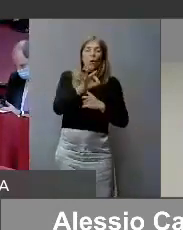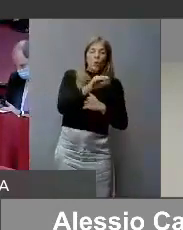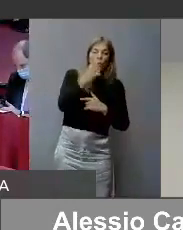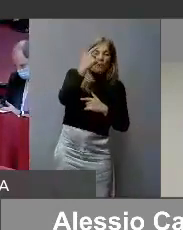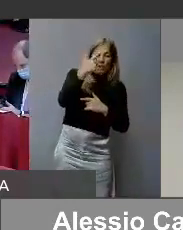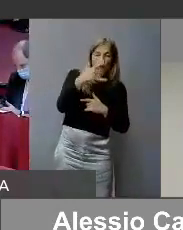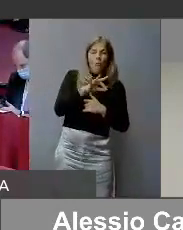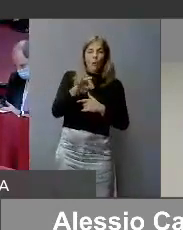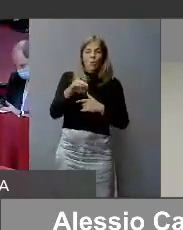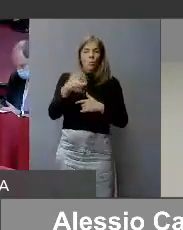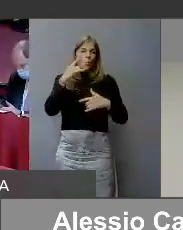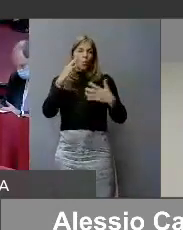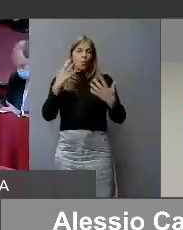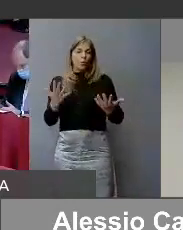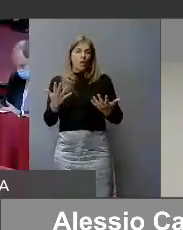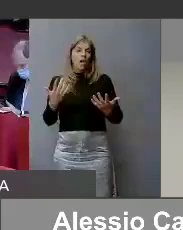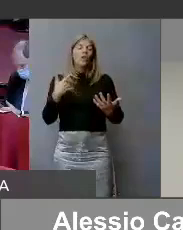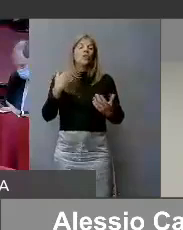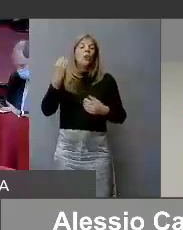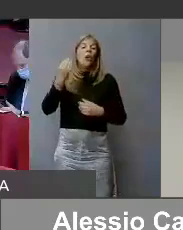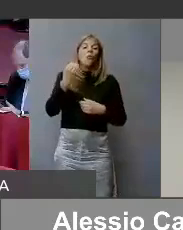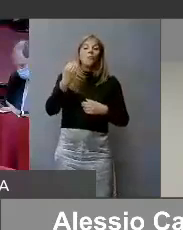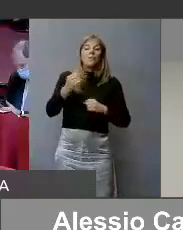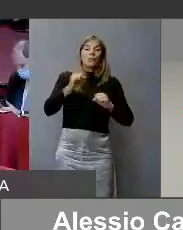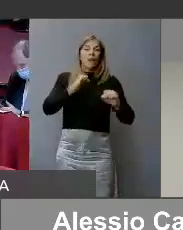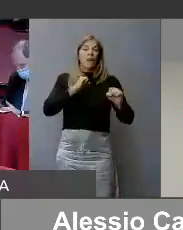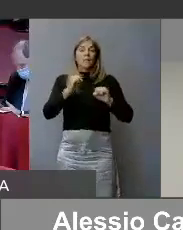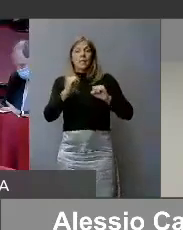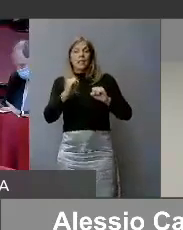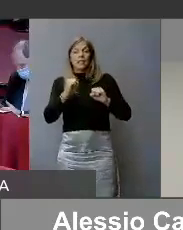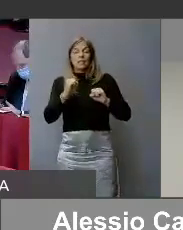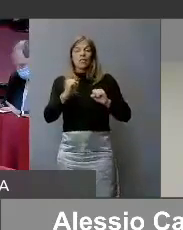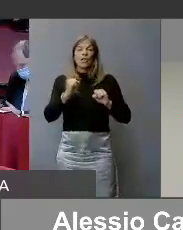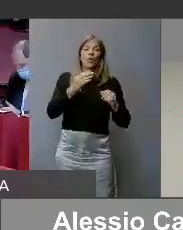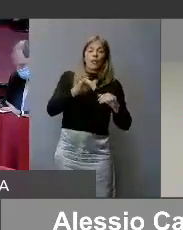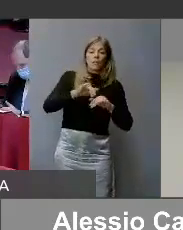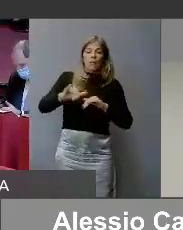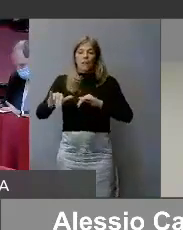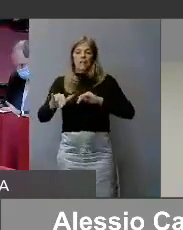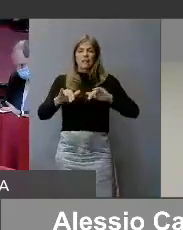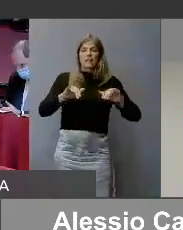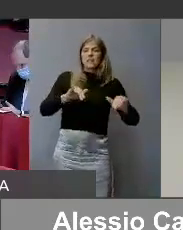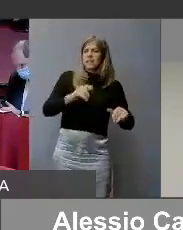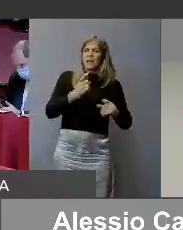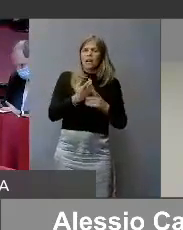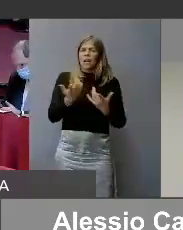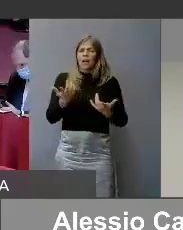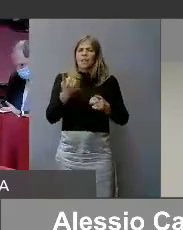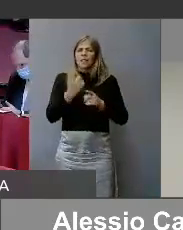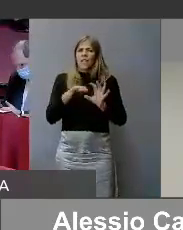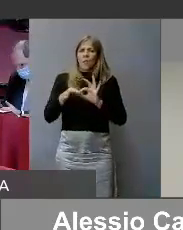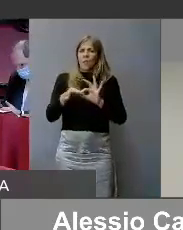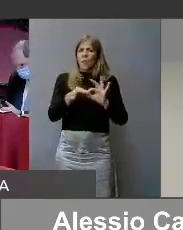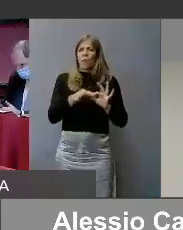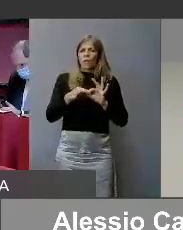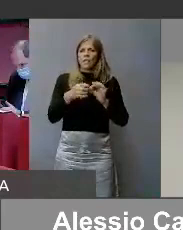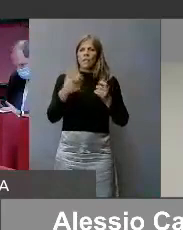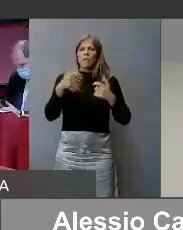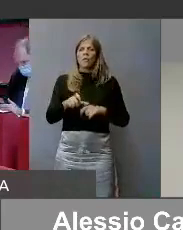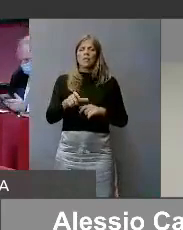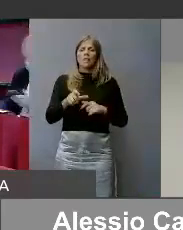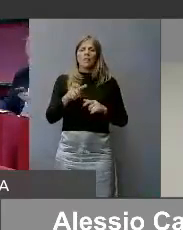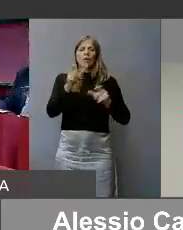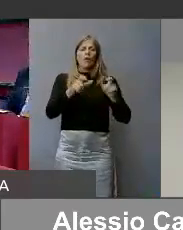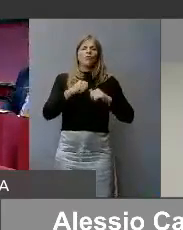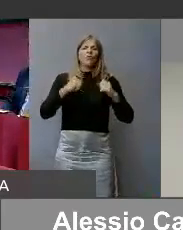anche se di colori diversi devono trovare il modo di essere unite per non confondere il cittadino che tutti i giorni ma lavorare se